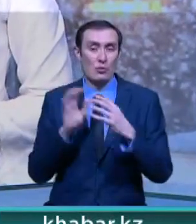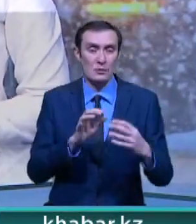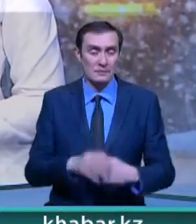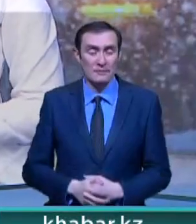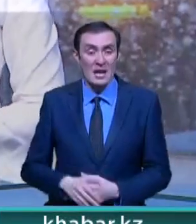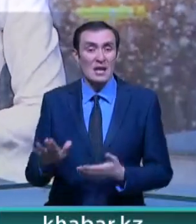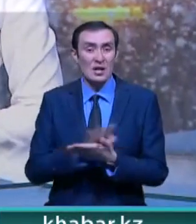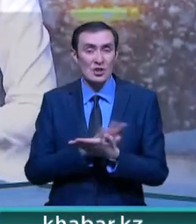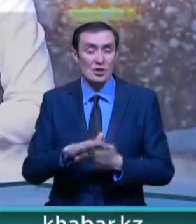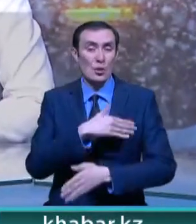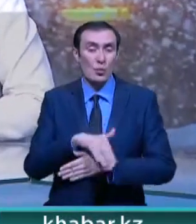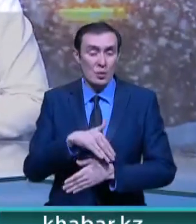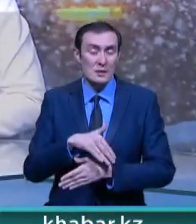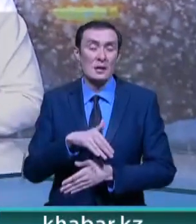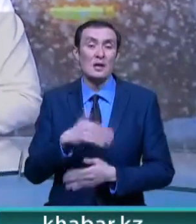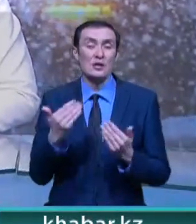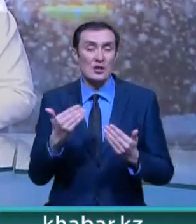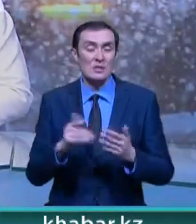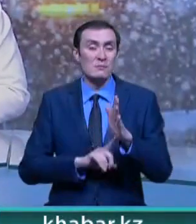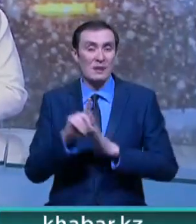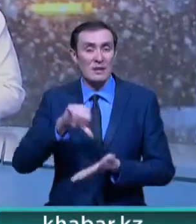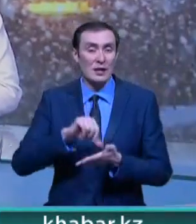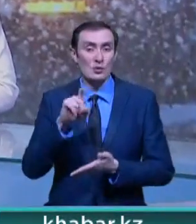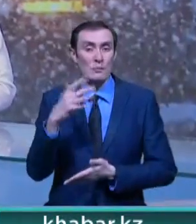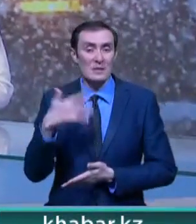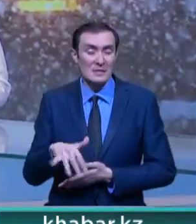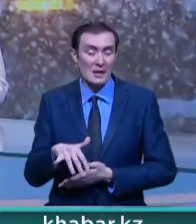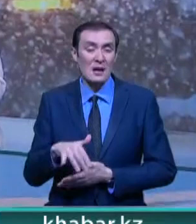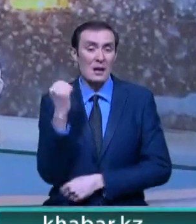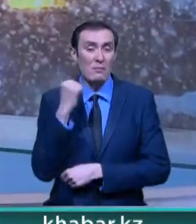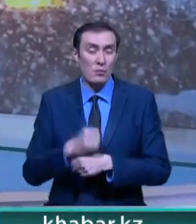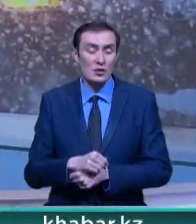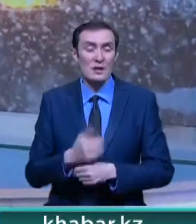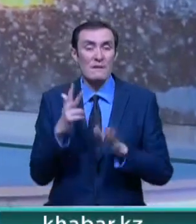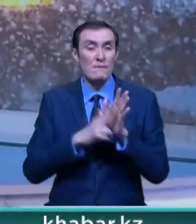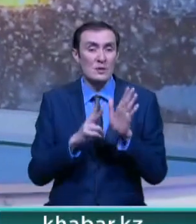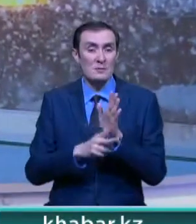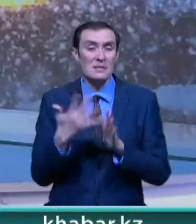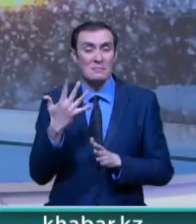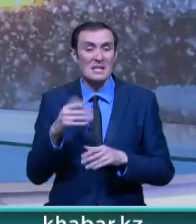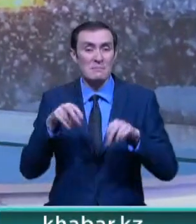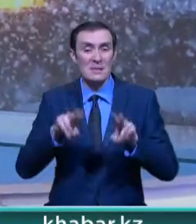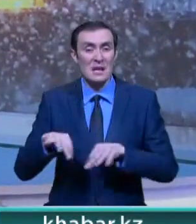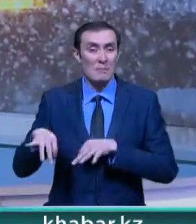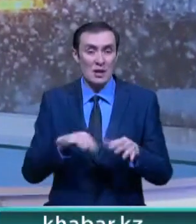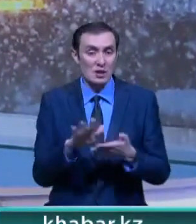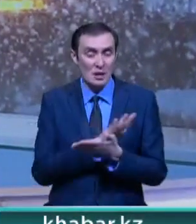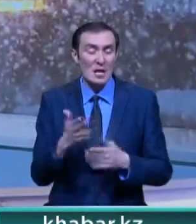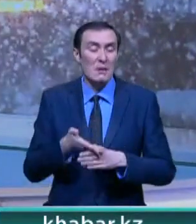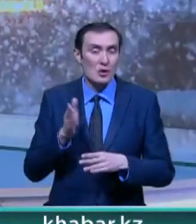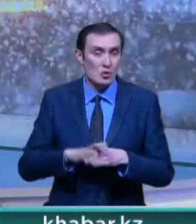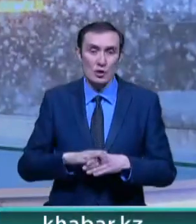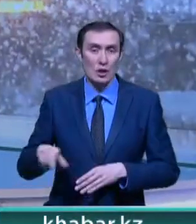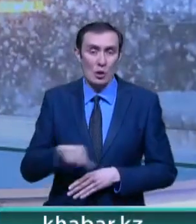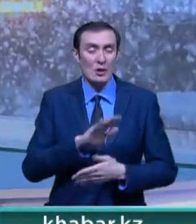К расчистке улиц и тротуаров уже привлекли 150 дорожных рабочих и 85 спецмашин. Напряженная